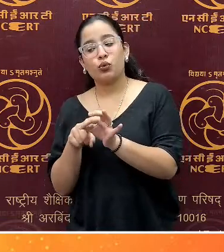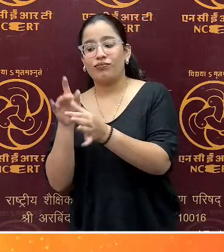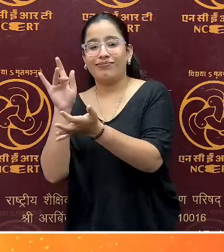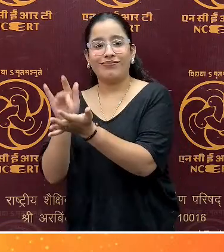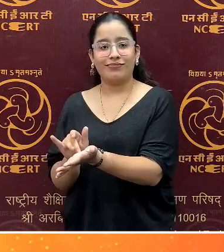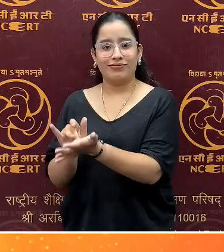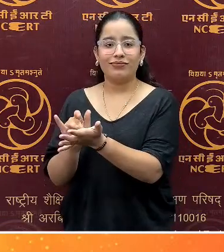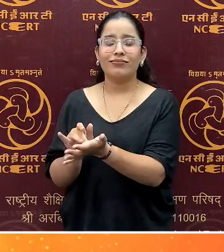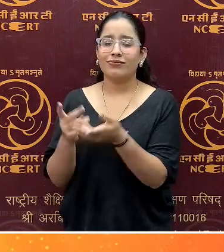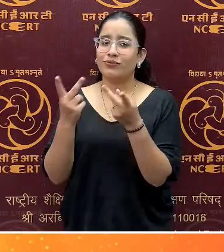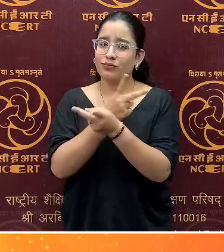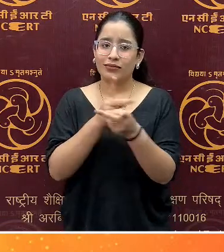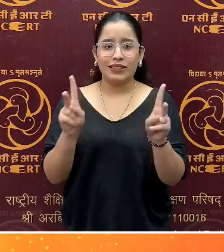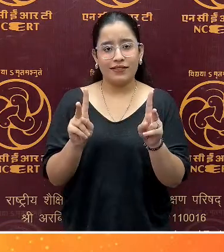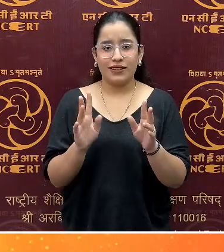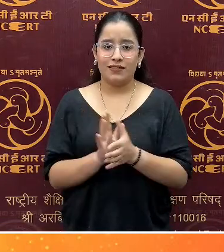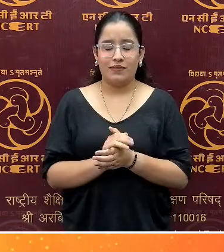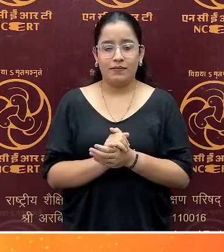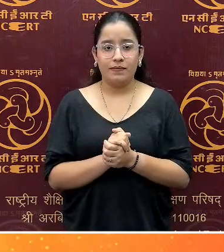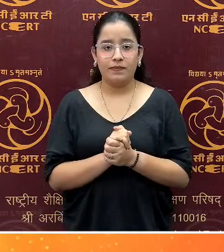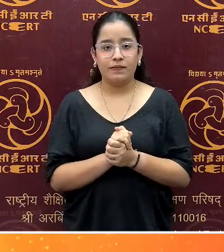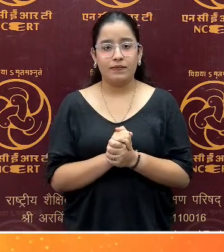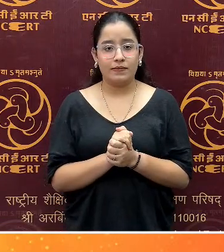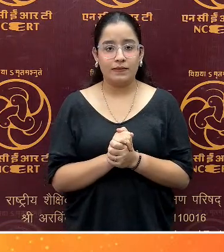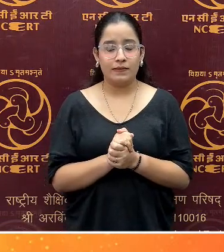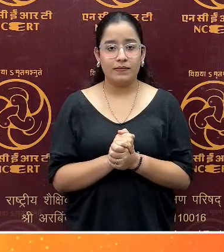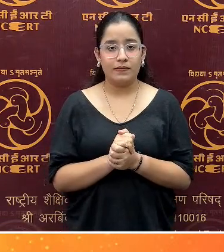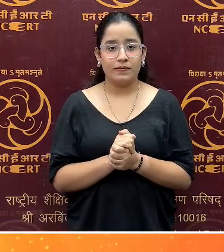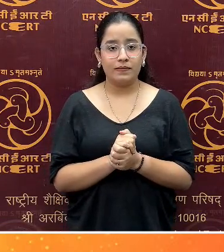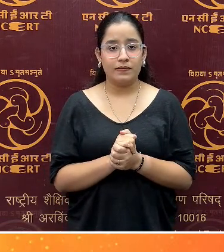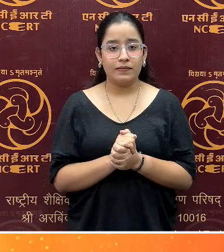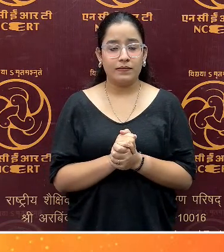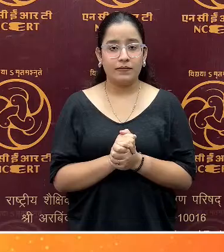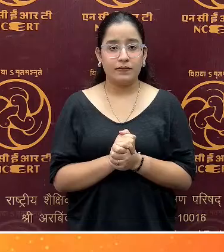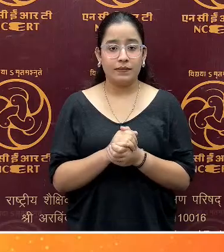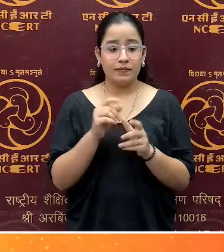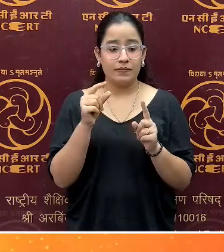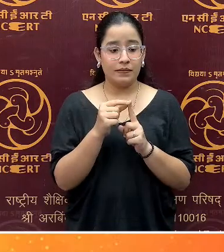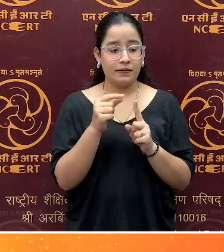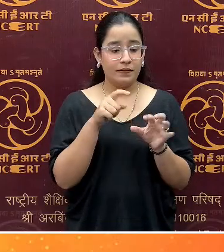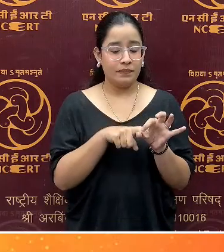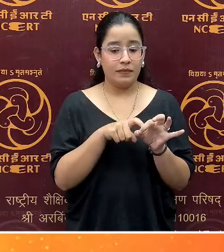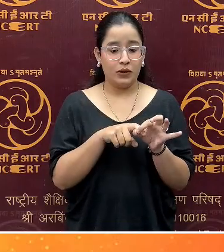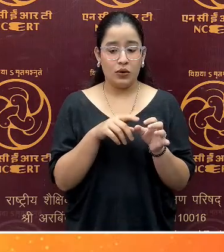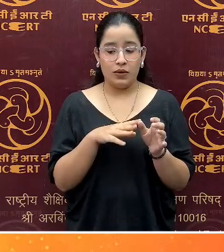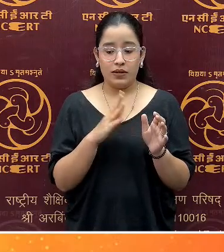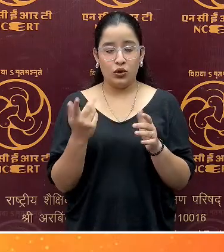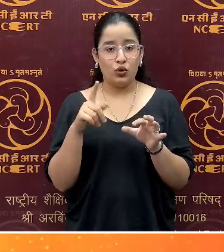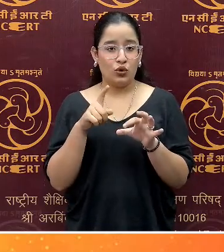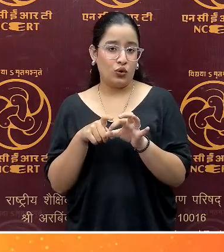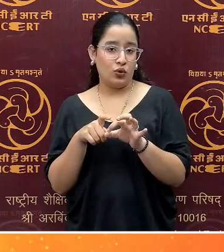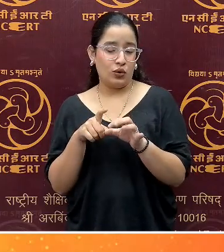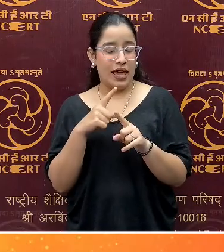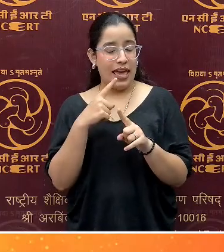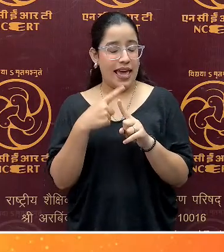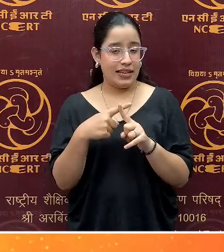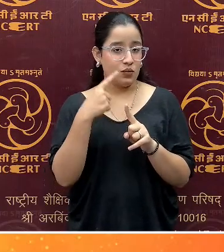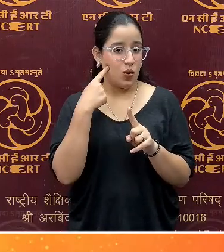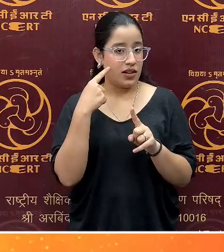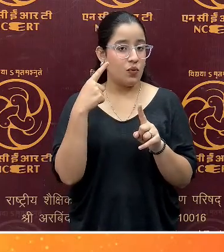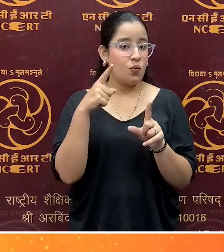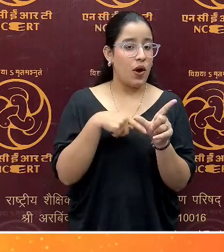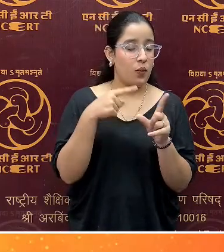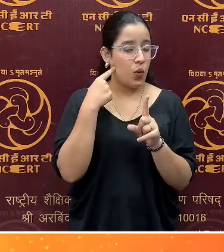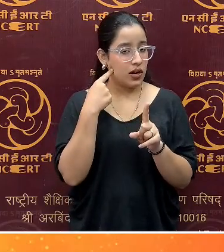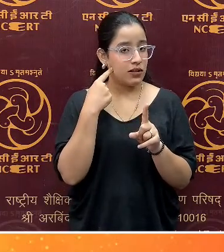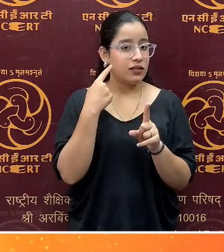space. These are 2 points on the spaces. So P का coordinate क्या होगा? Obviously it is x1, y1, z1. Q